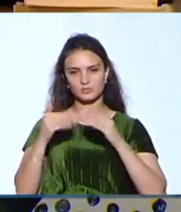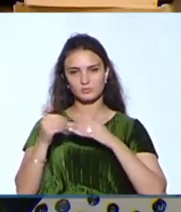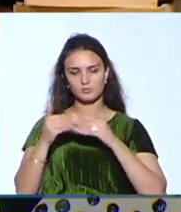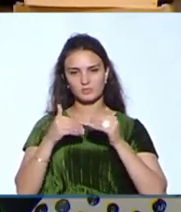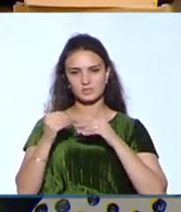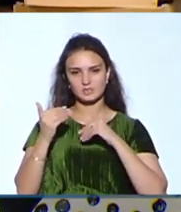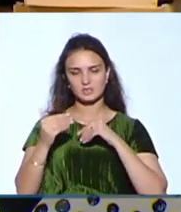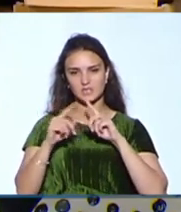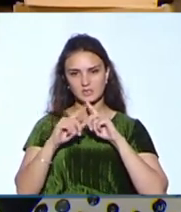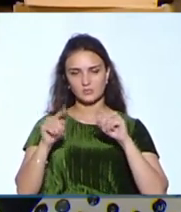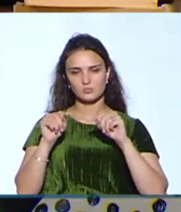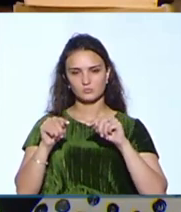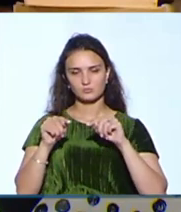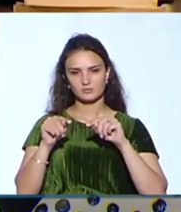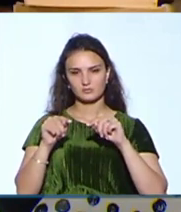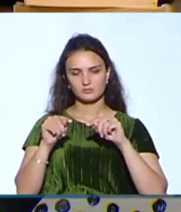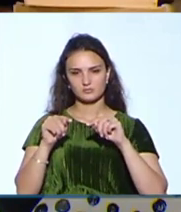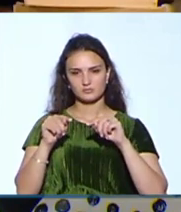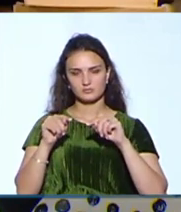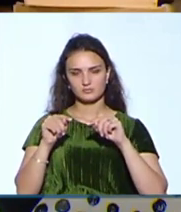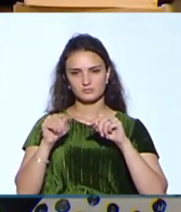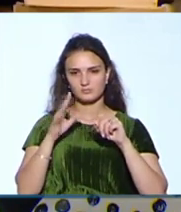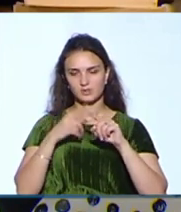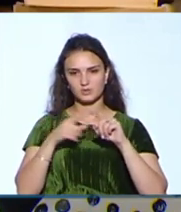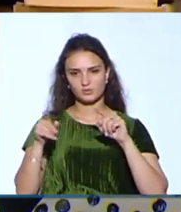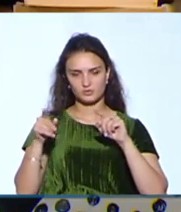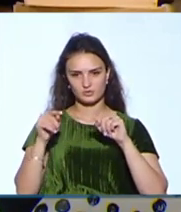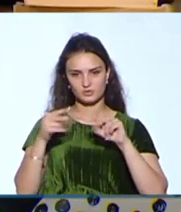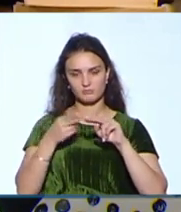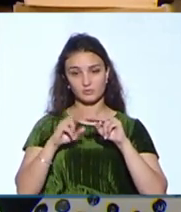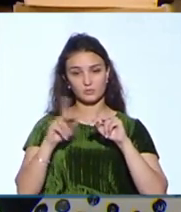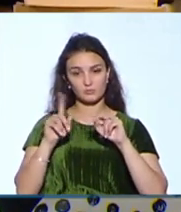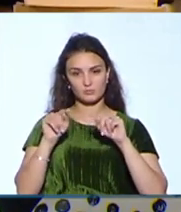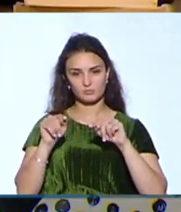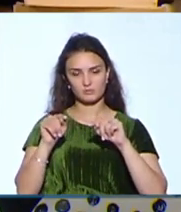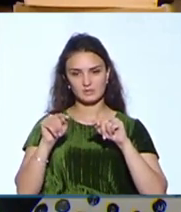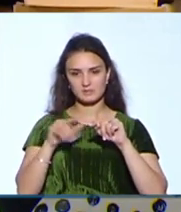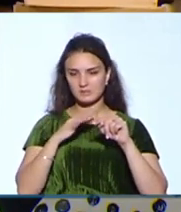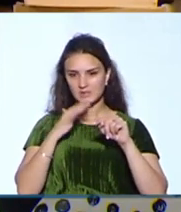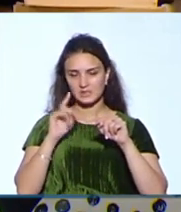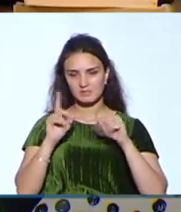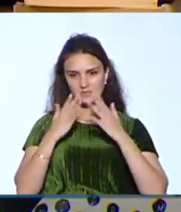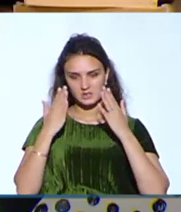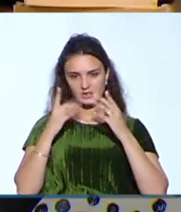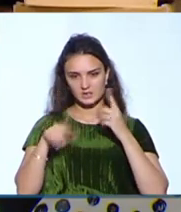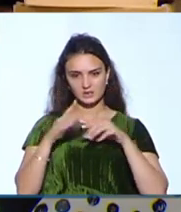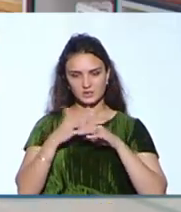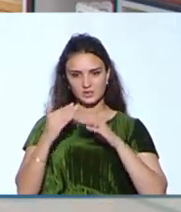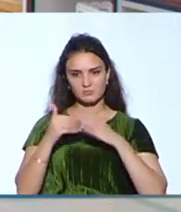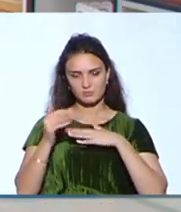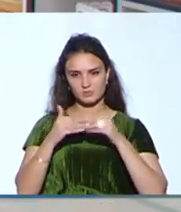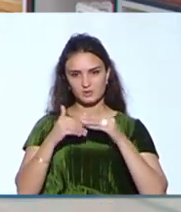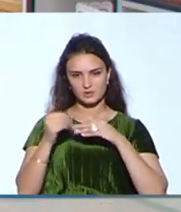პროფესიის განსაკუთრებული დატვირთულობის პიკის პერიოდში. იმიტომ რომ იმდენი რამ გაქვს დასაკითხი შენ